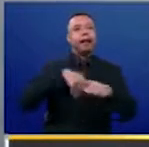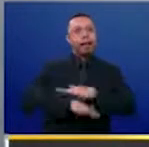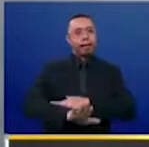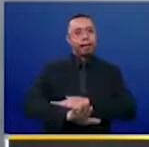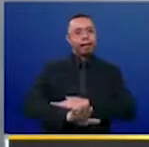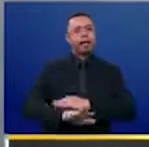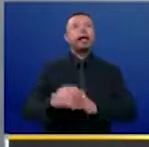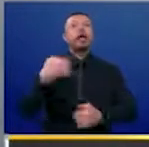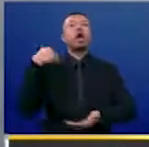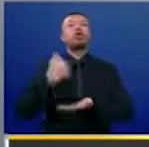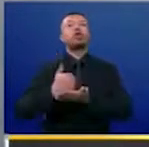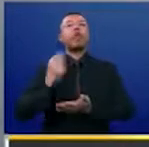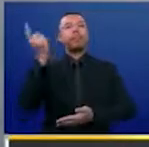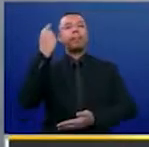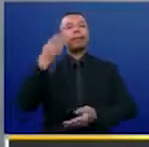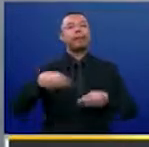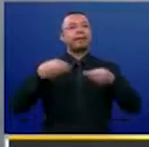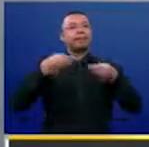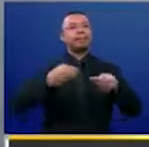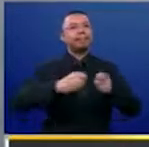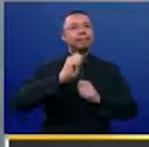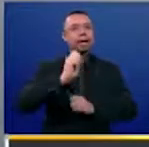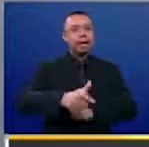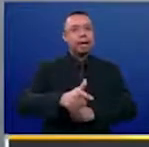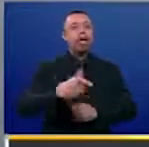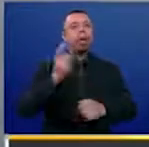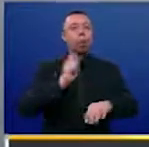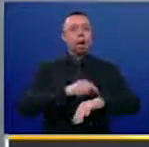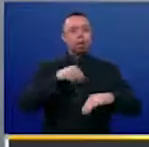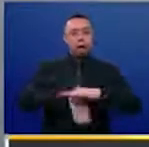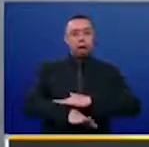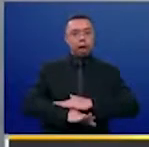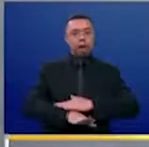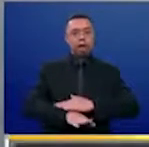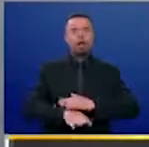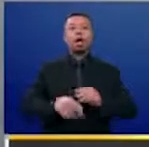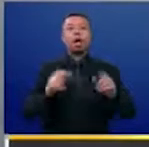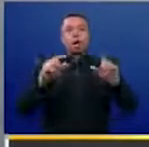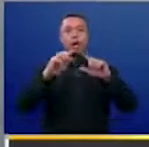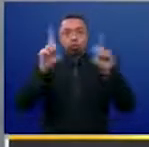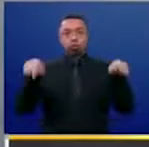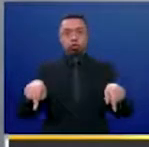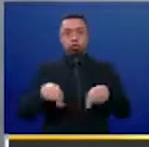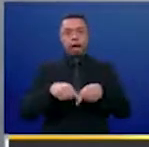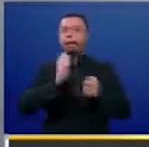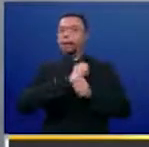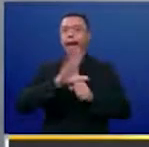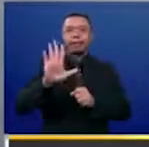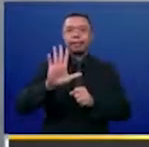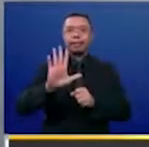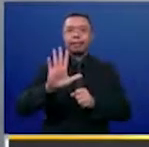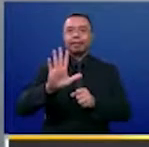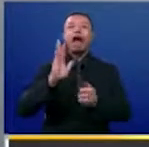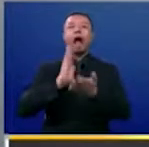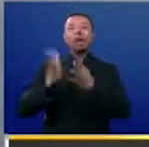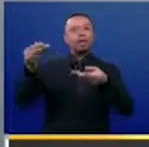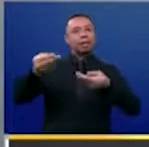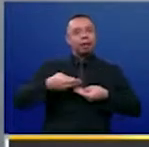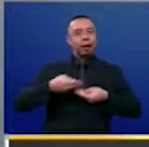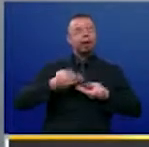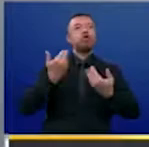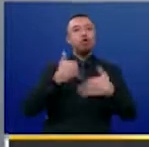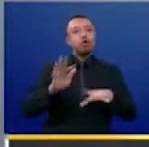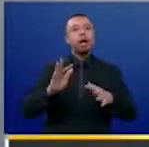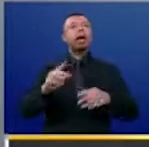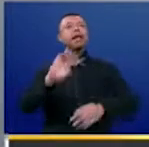ditanggung pemerintah termasuk begitu lahir bayi dokumen kependudukannya juga bisa gratis kemudian berangkat naik